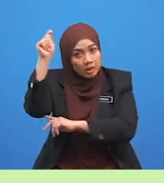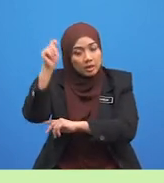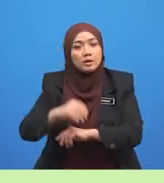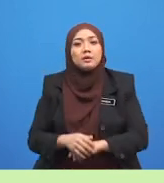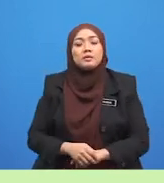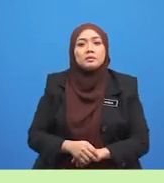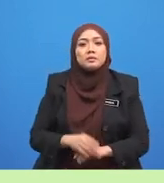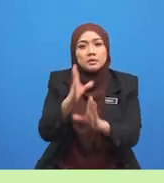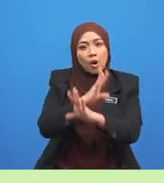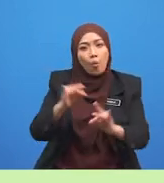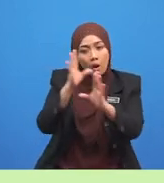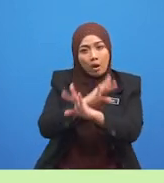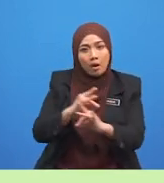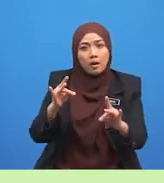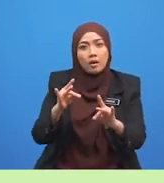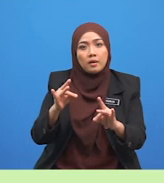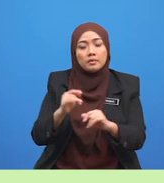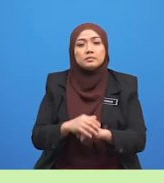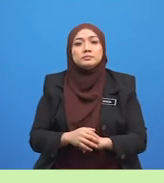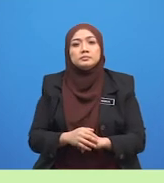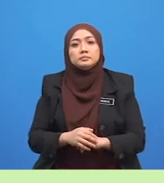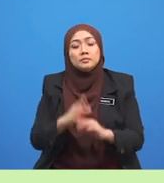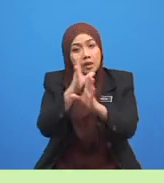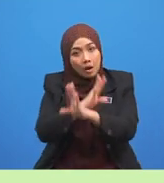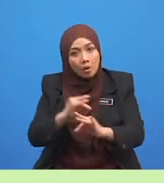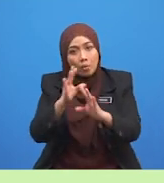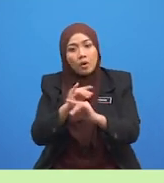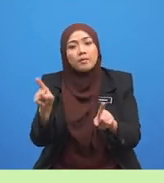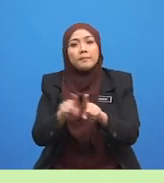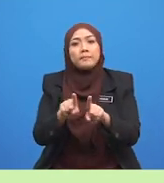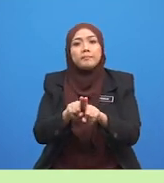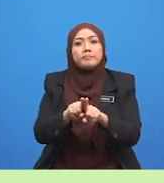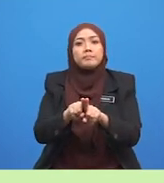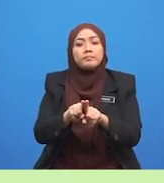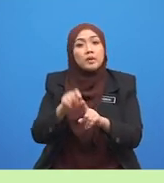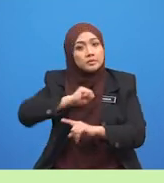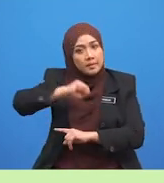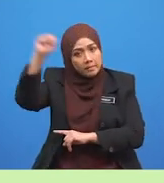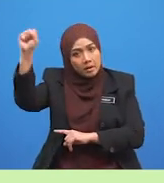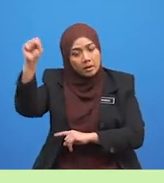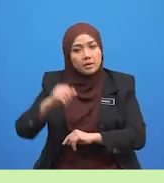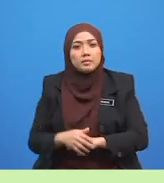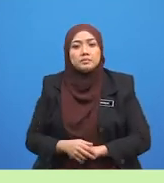Bunut, negeri Sarawak, Sungai Rajang, negeri Sarawak, Sungai Kinabatangan, negeri Sabah.